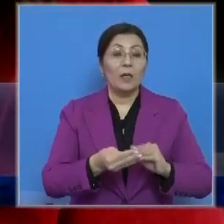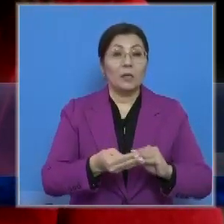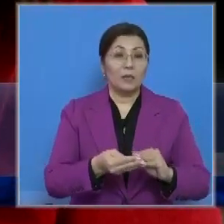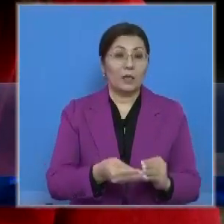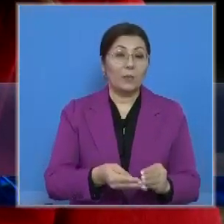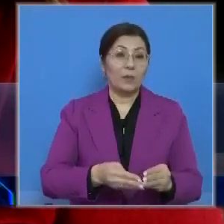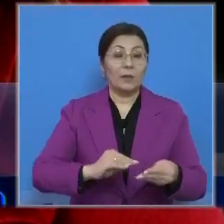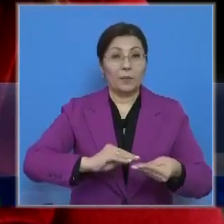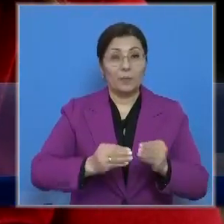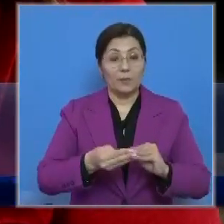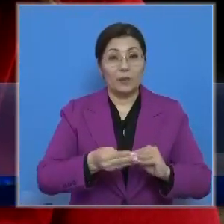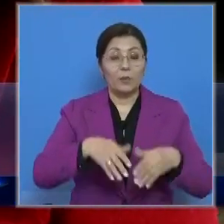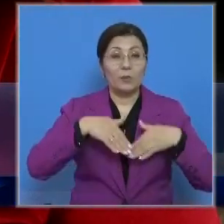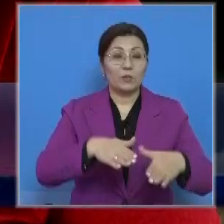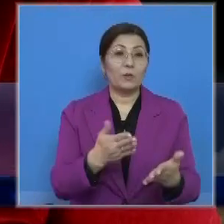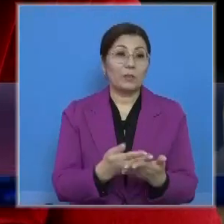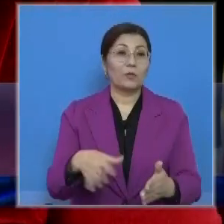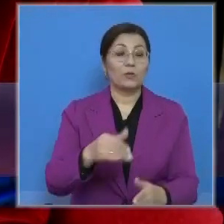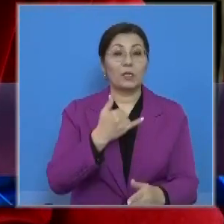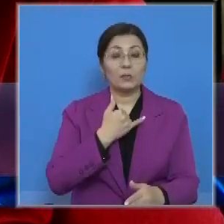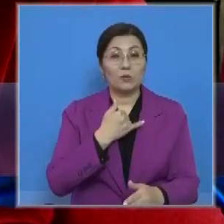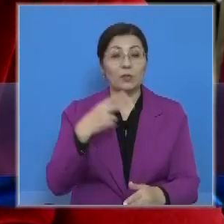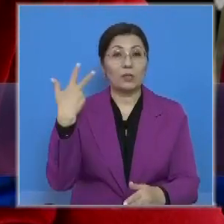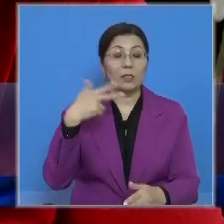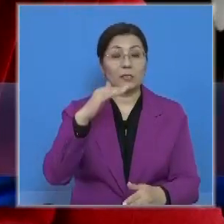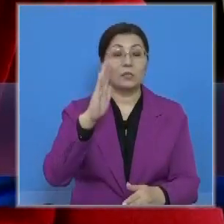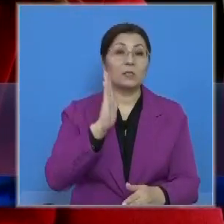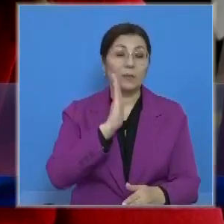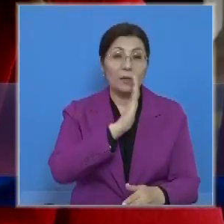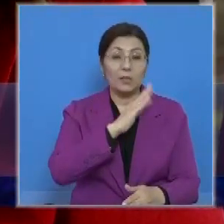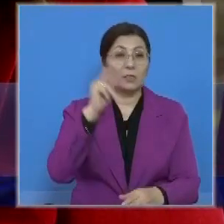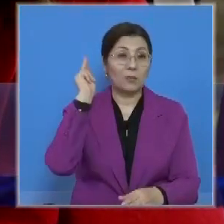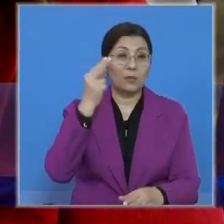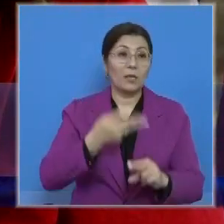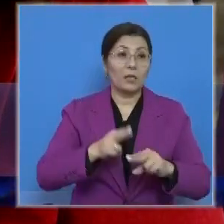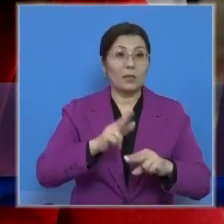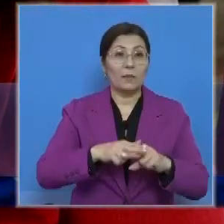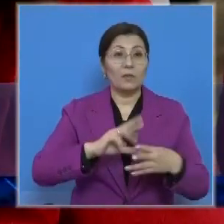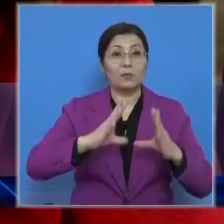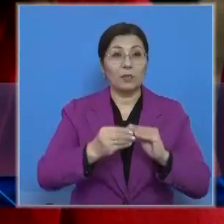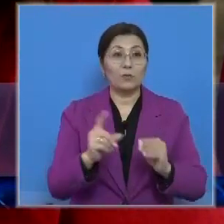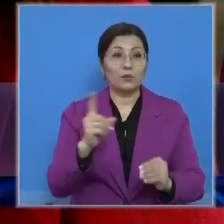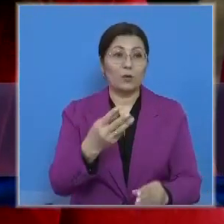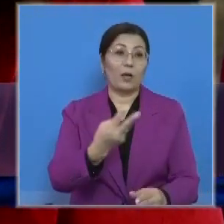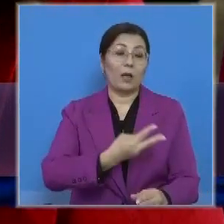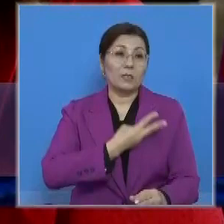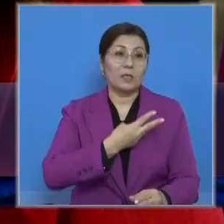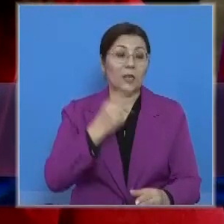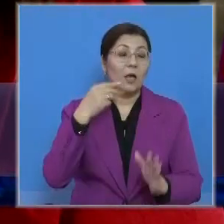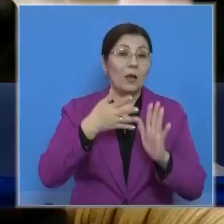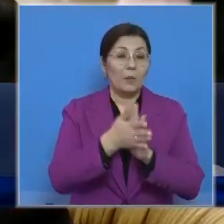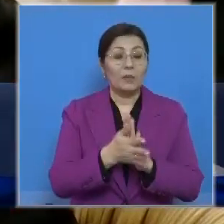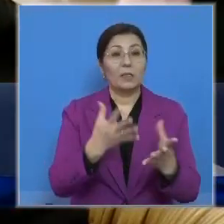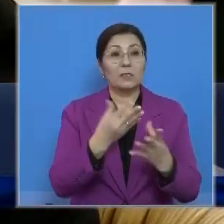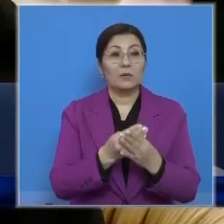мама и папы заинтересованы в этом У нас уже более 30 родителей обучаются Это говорит о том что они искренне хотят понять своих